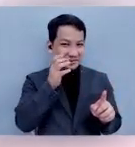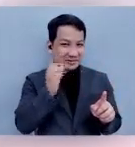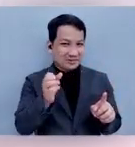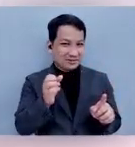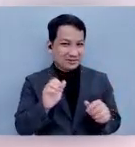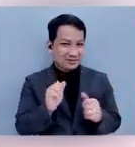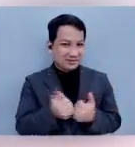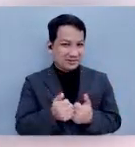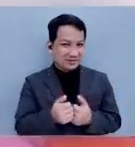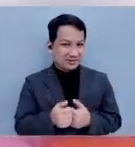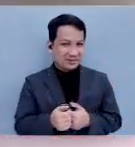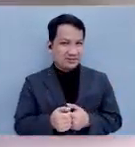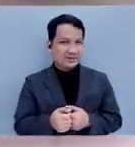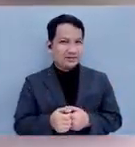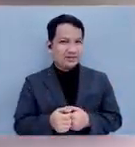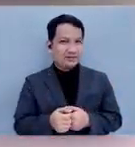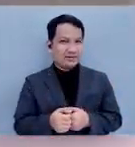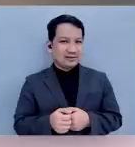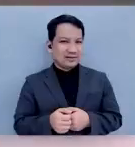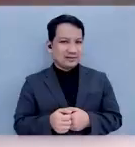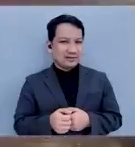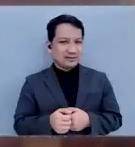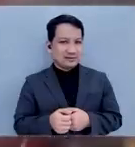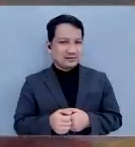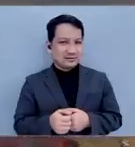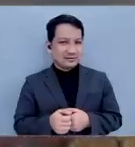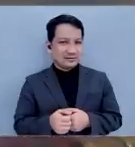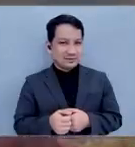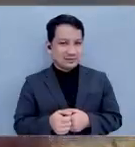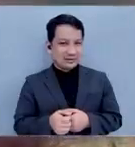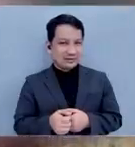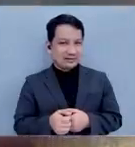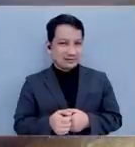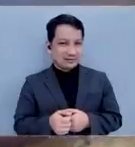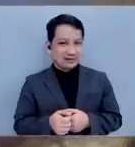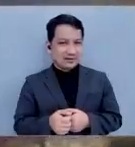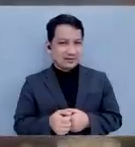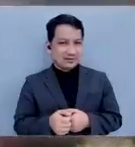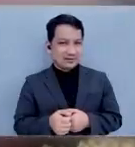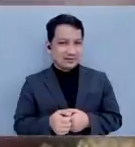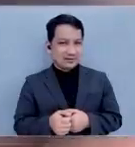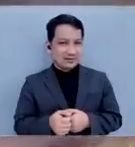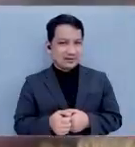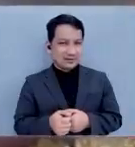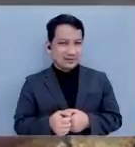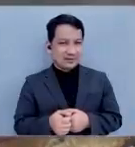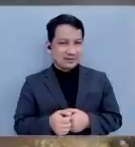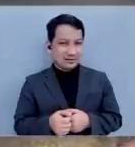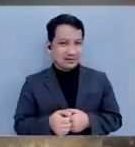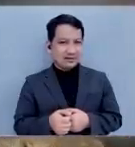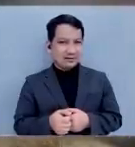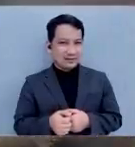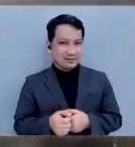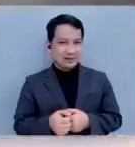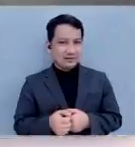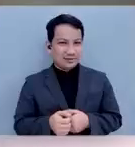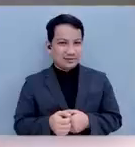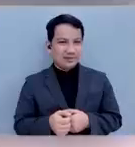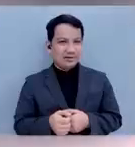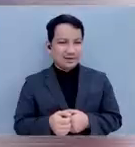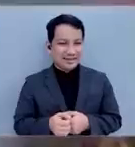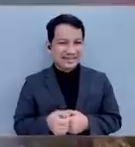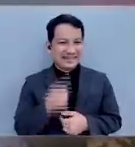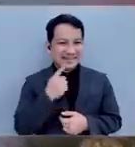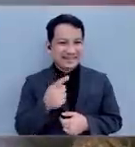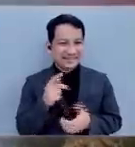yung mas galit, Mommy? Mamaya ka, may araw ka rin. Kandito. Kandito. Alin ka dito. Bitawan mo